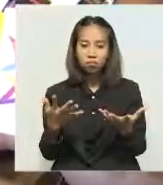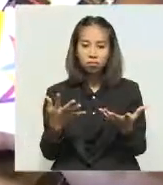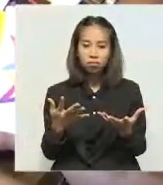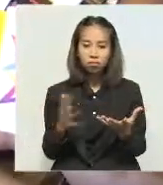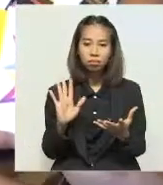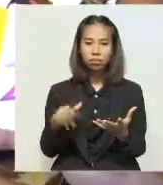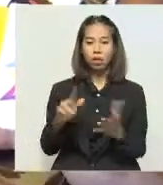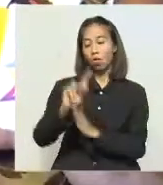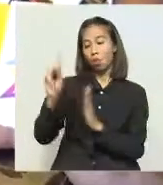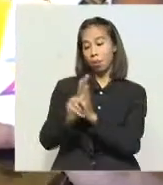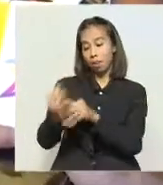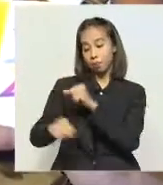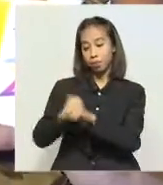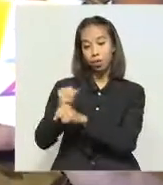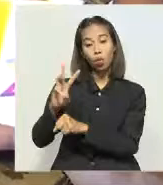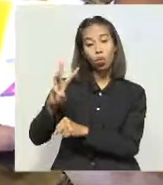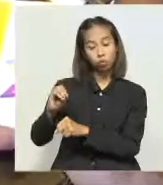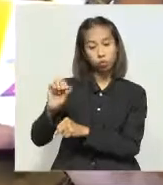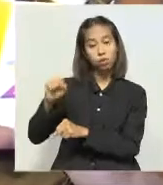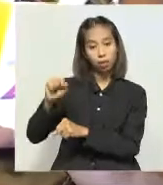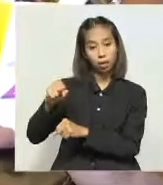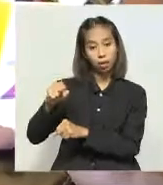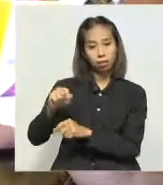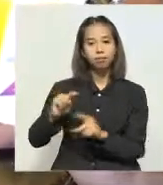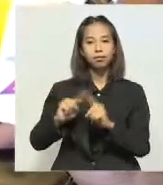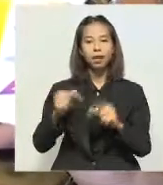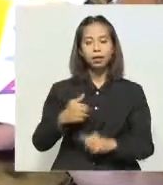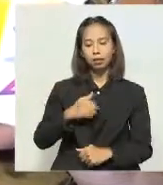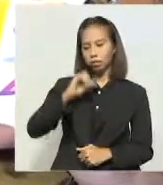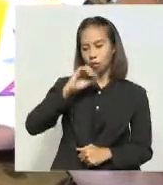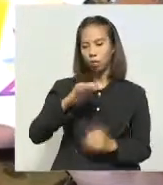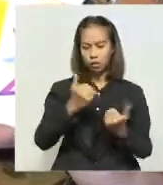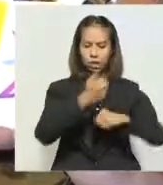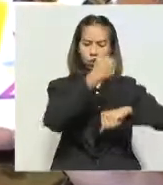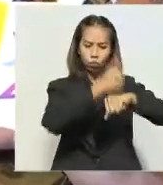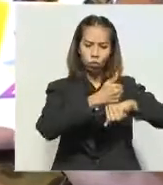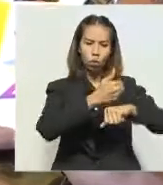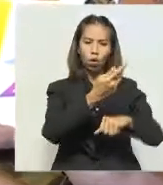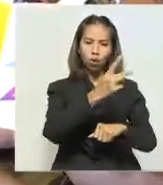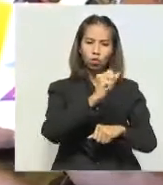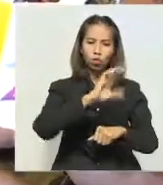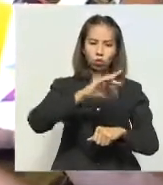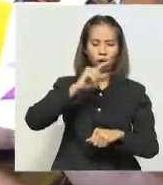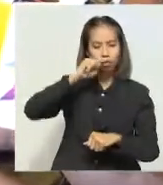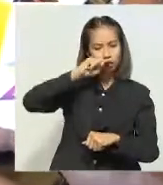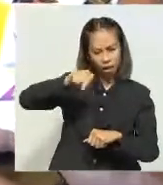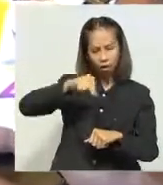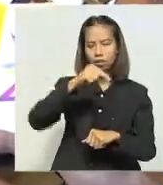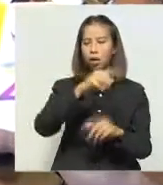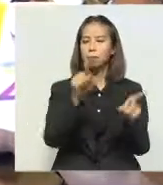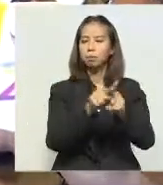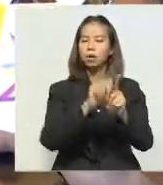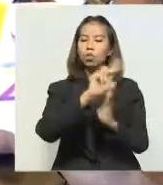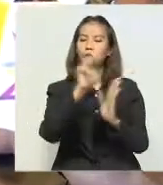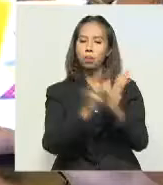ปี60ใช่ไหมครับอันนี้ผมอย่างที่ผมเรียนนะครับว่าคำสั่งคสช.เนี่ยมีผลเสมือนหนึ่งเป็นกฎหมายถ้าออ